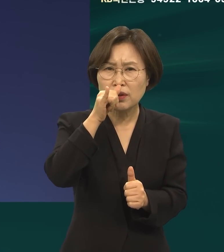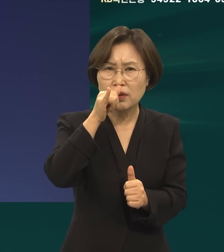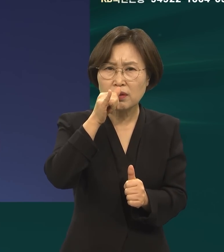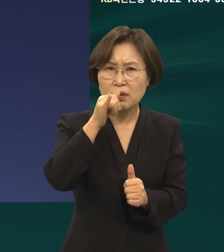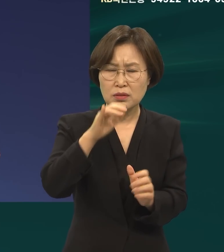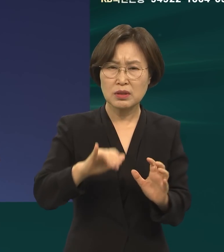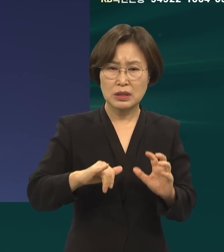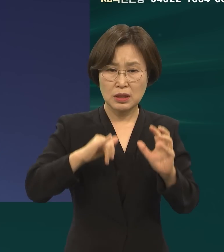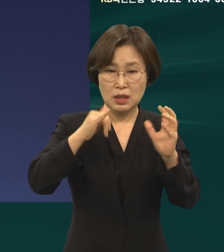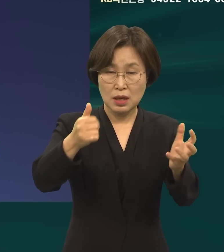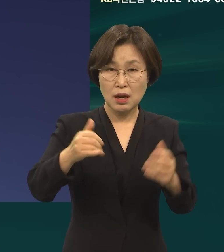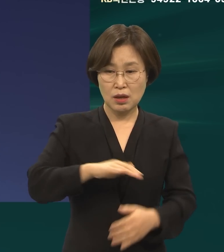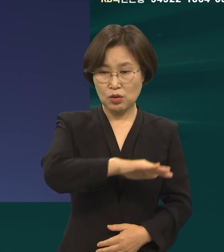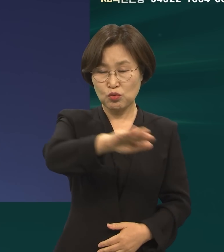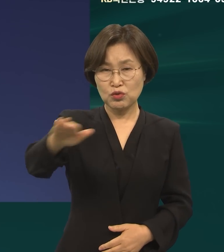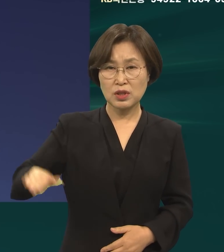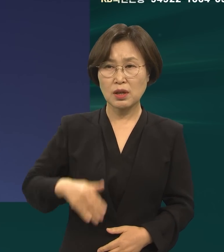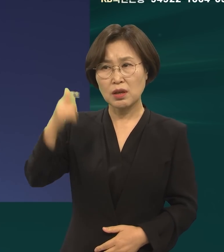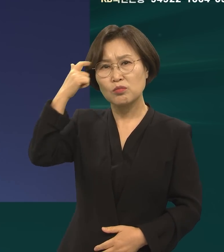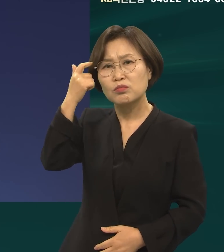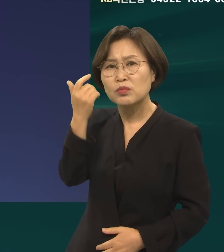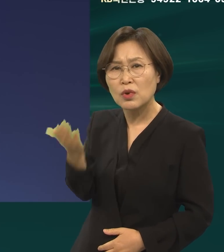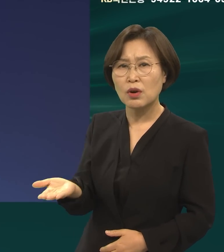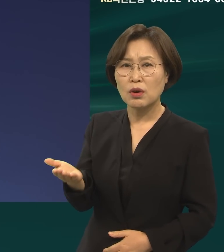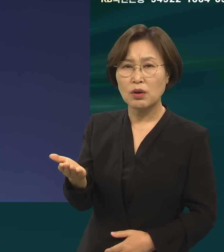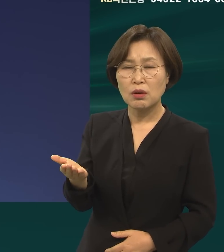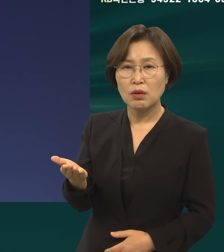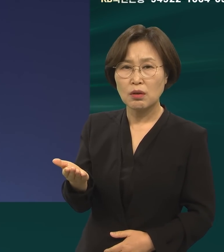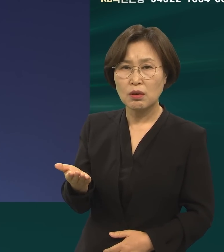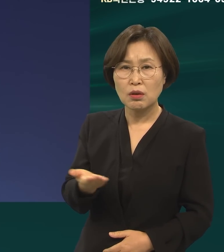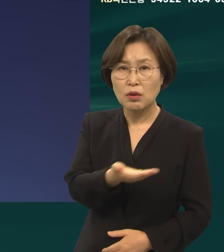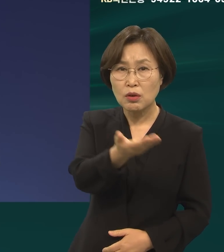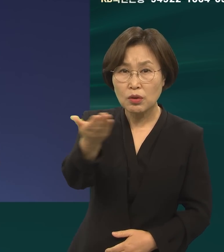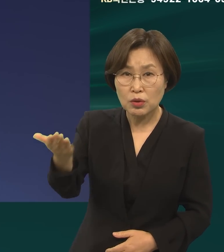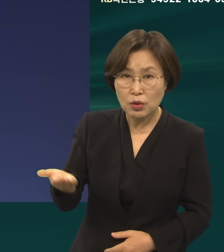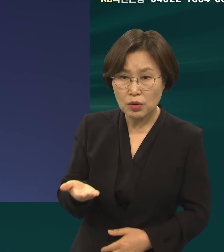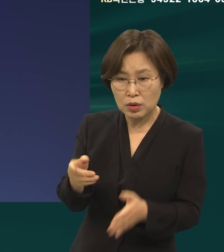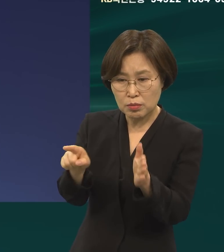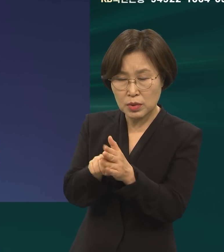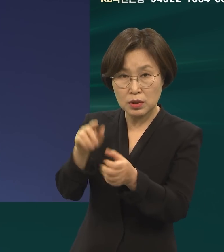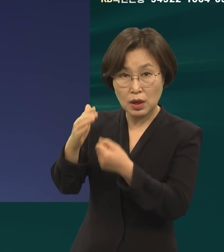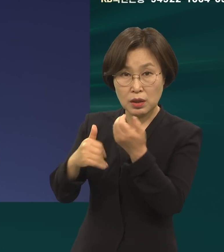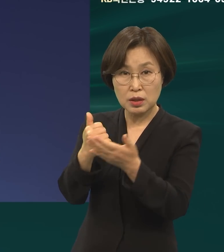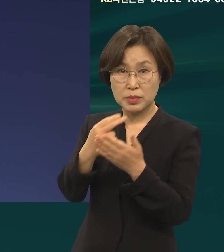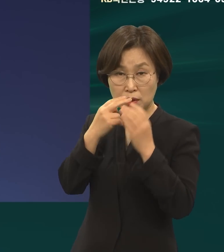세상은 우리에게 질문하고 있습니다. 너희가 믿는 하나님이 살아계시냐?